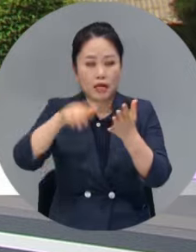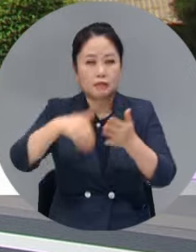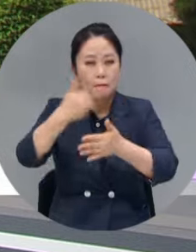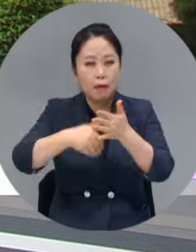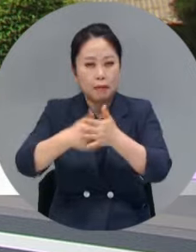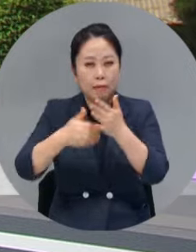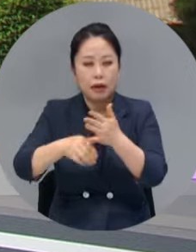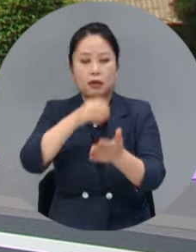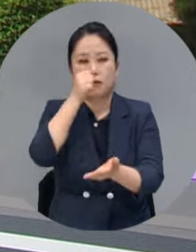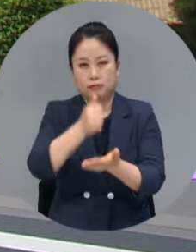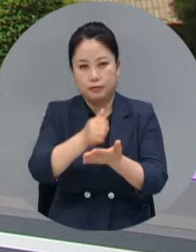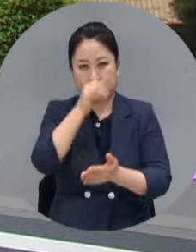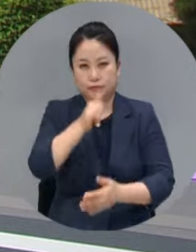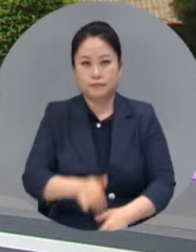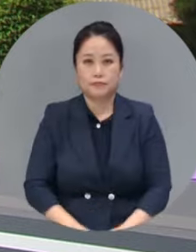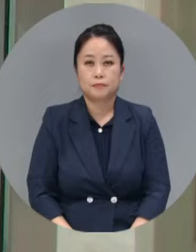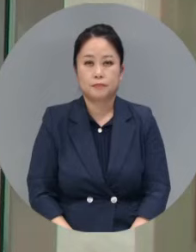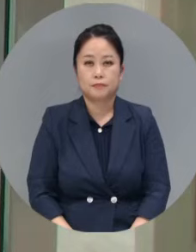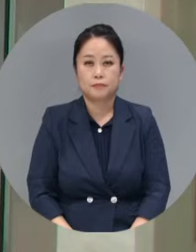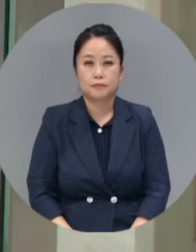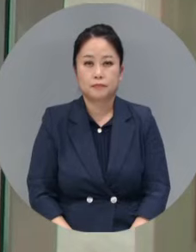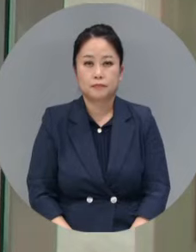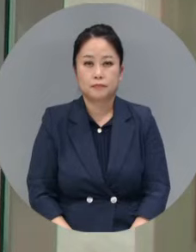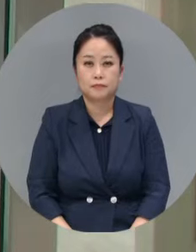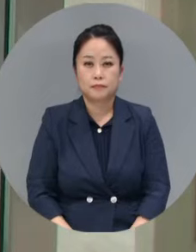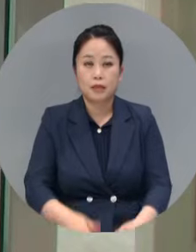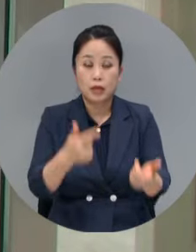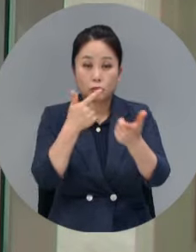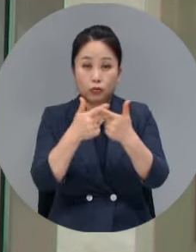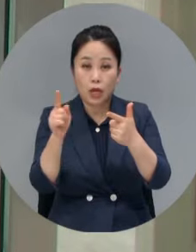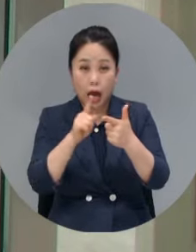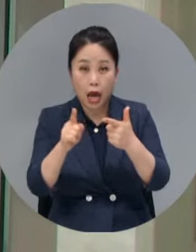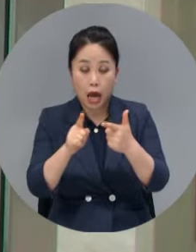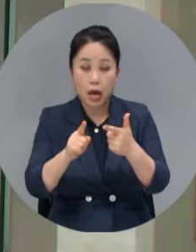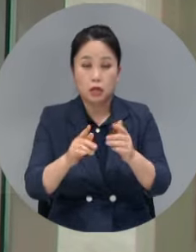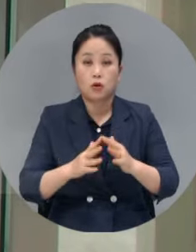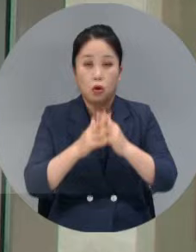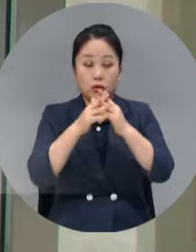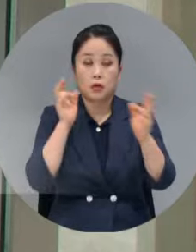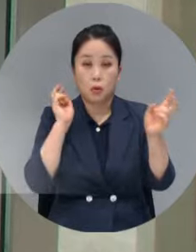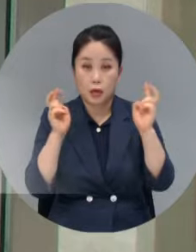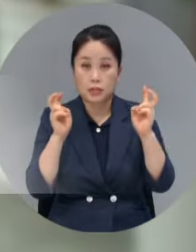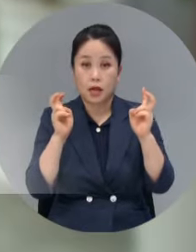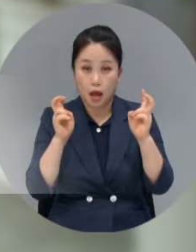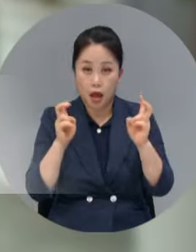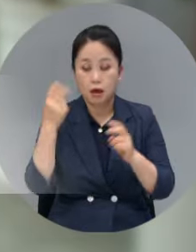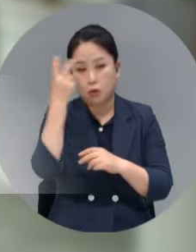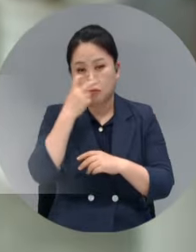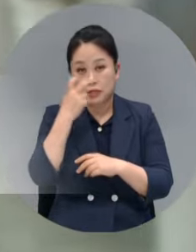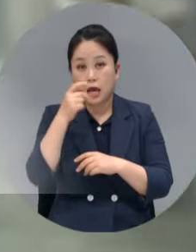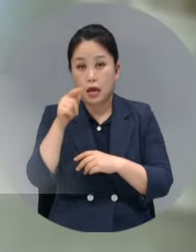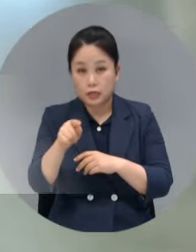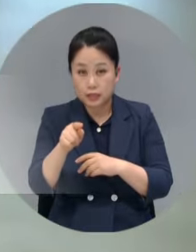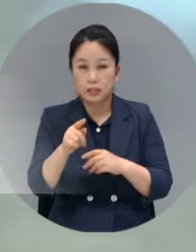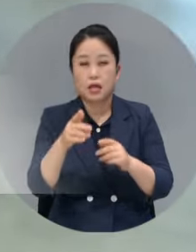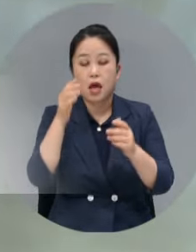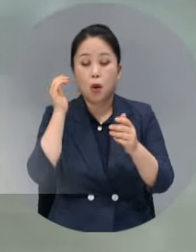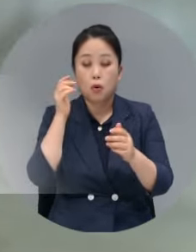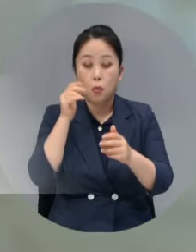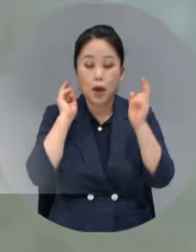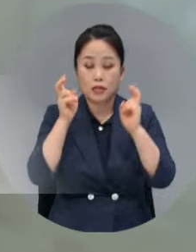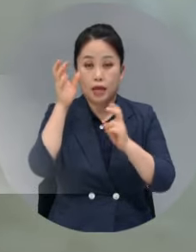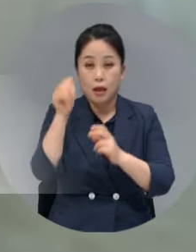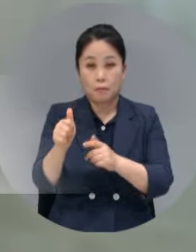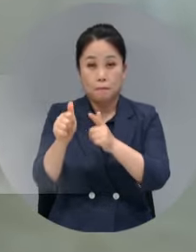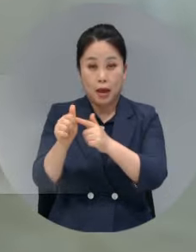이승혁 기자입니다 부산의 한 중견 건설사 검찰은이 건설사의 오너 일가를